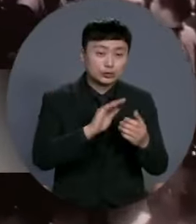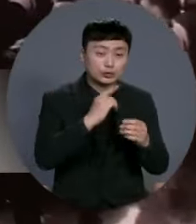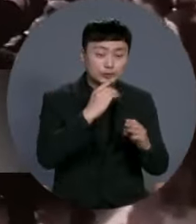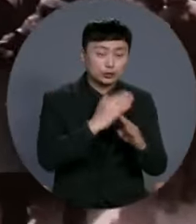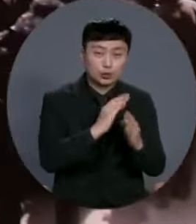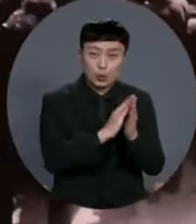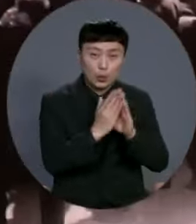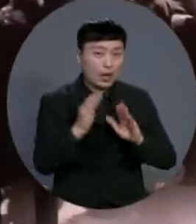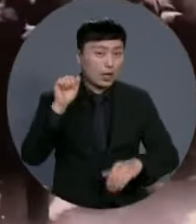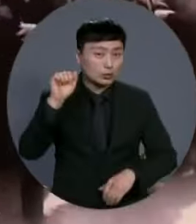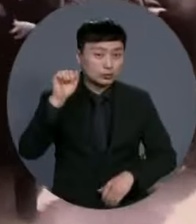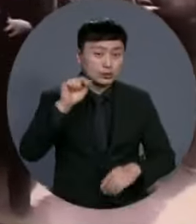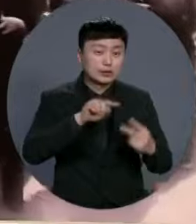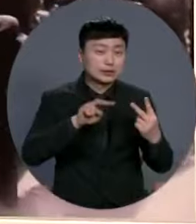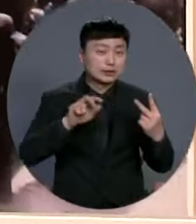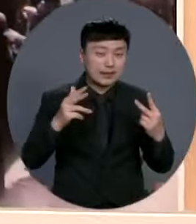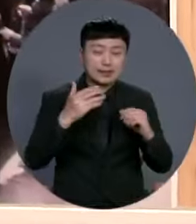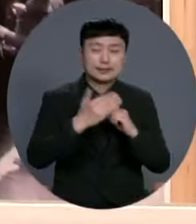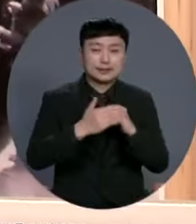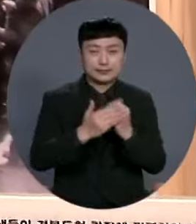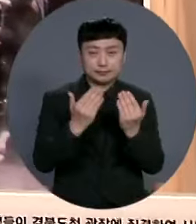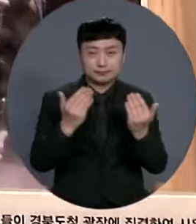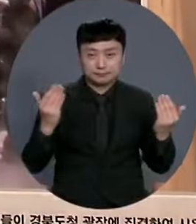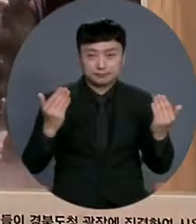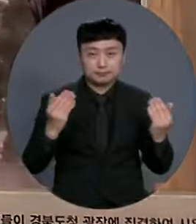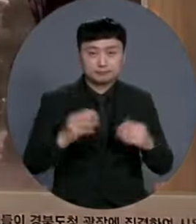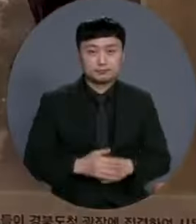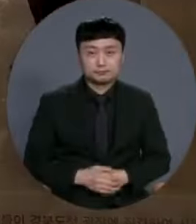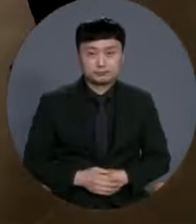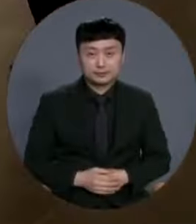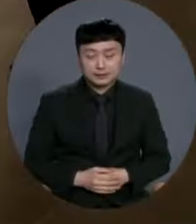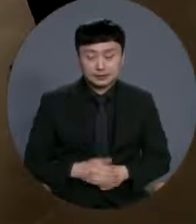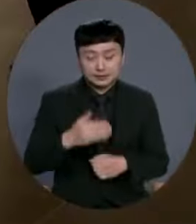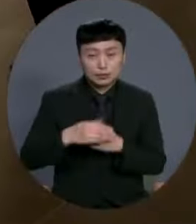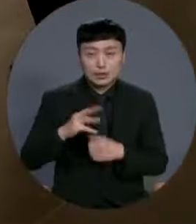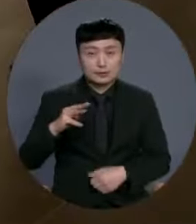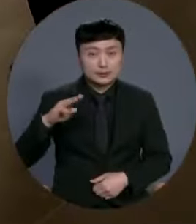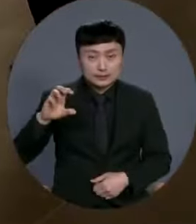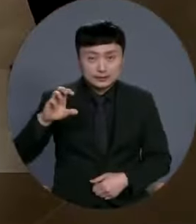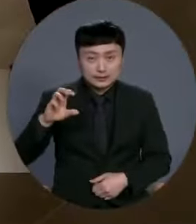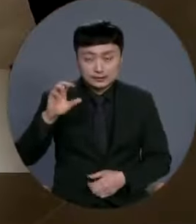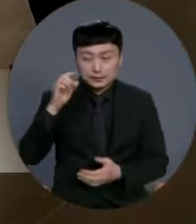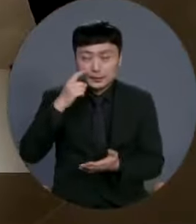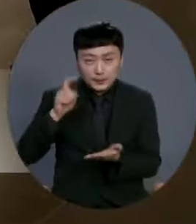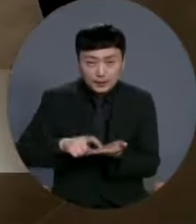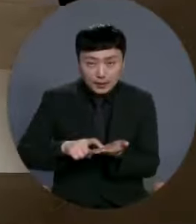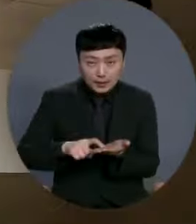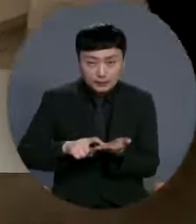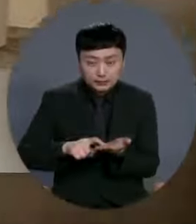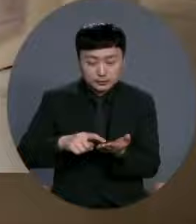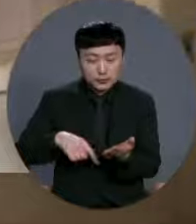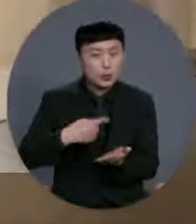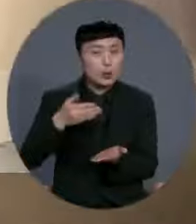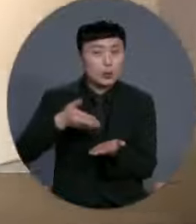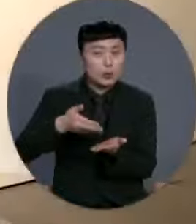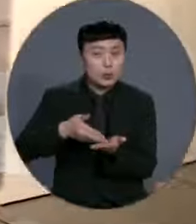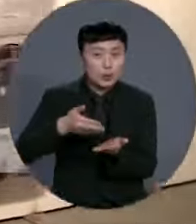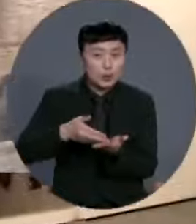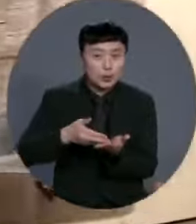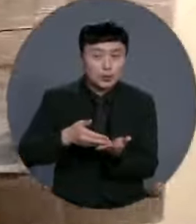사진들입니다. 지난해 대구 MBC가 찾아내 단독 보도한 228 민주운동 당시 상황을 보도한